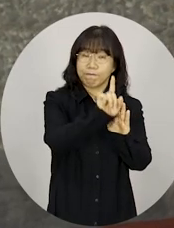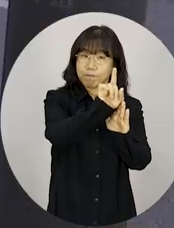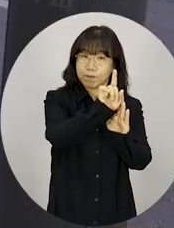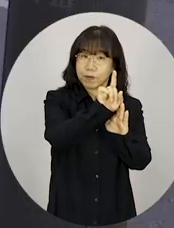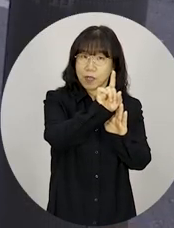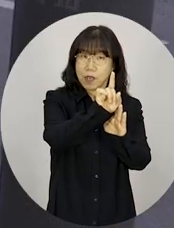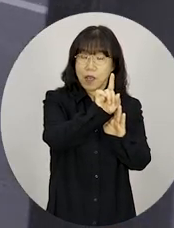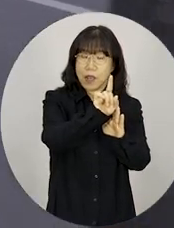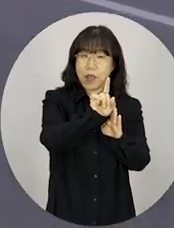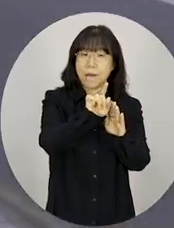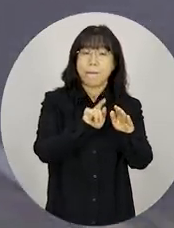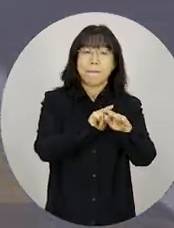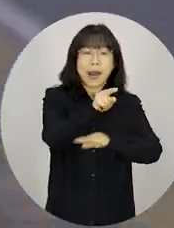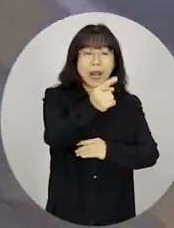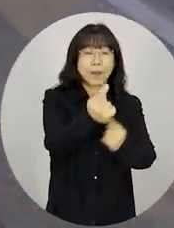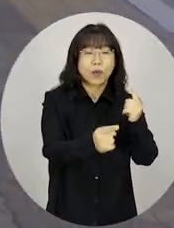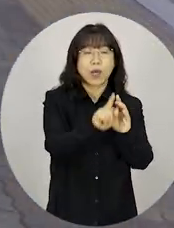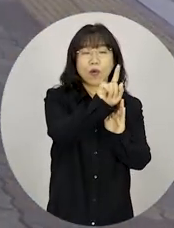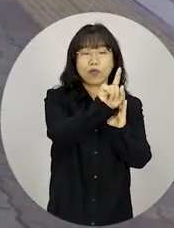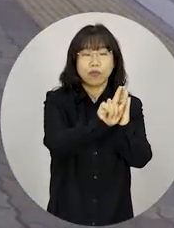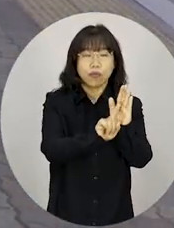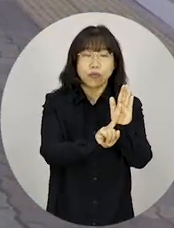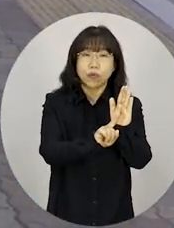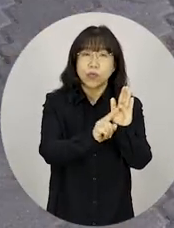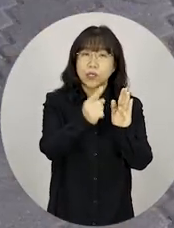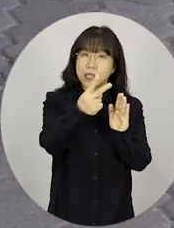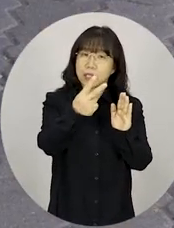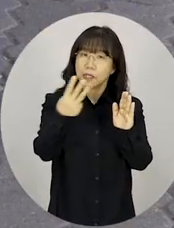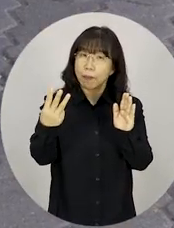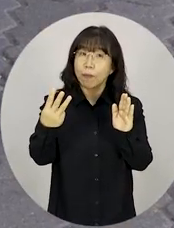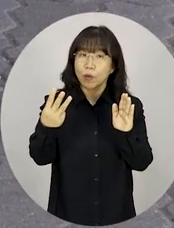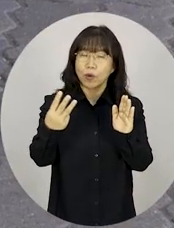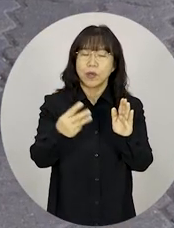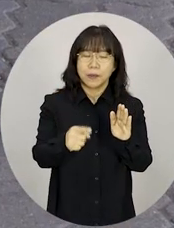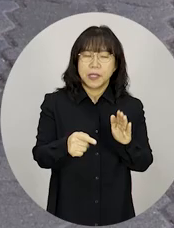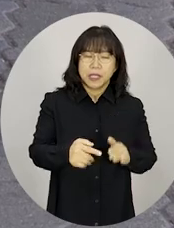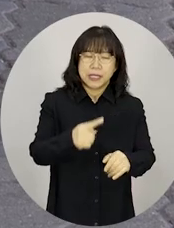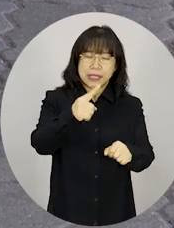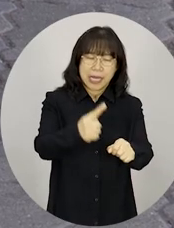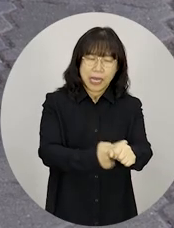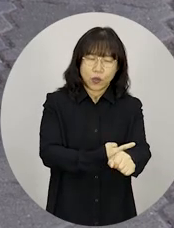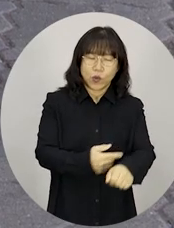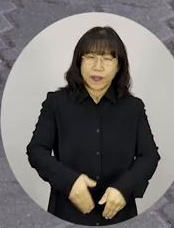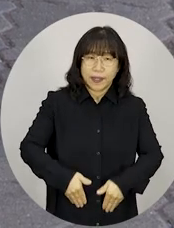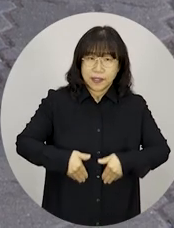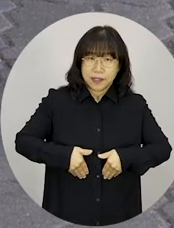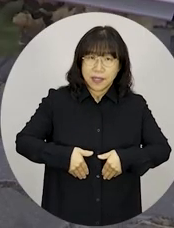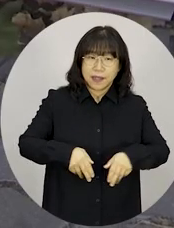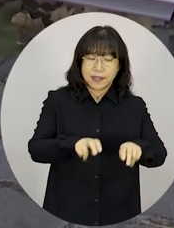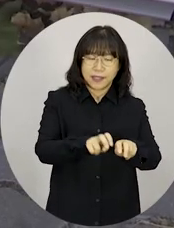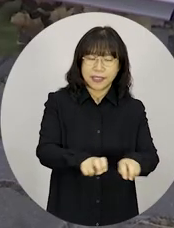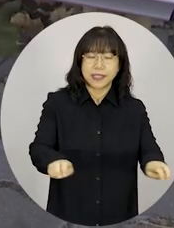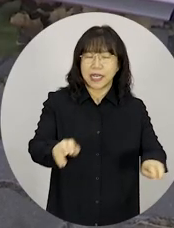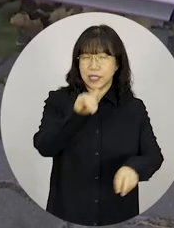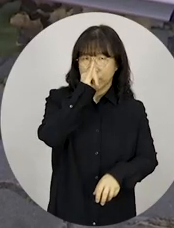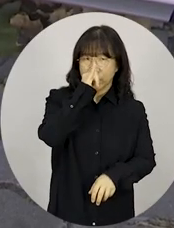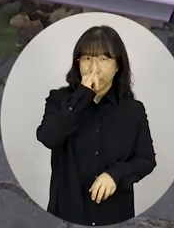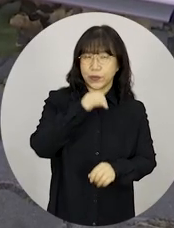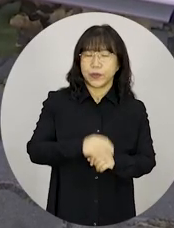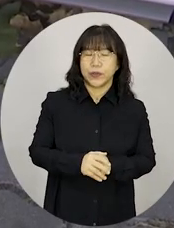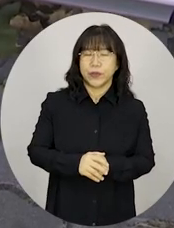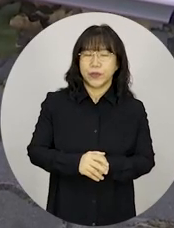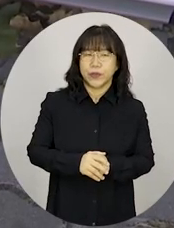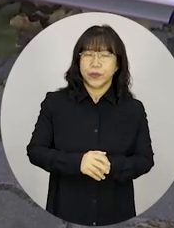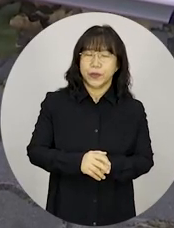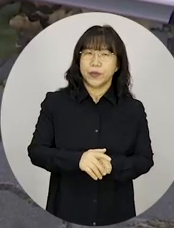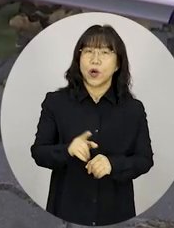온도가 영상 16도 보다 2 3도 떨어지면 자동으로 온열 시스템이 가동되는 온열이자 쉰 5개도 함께